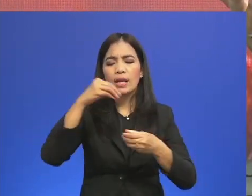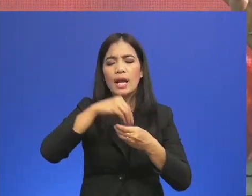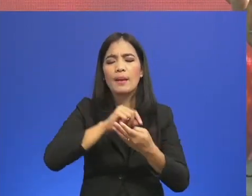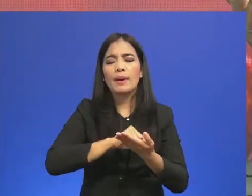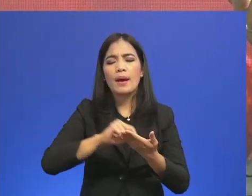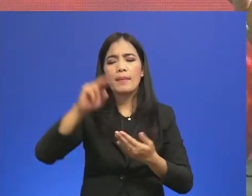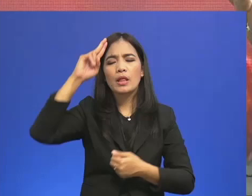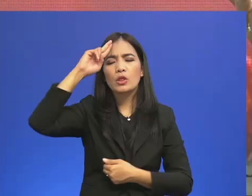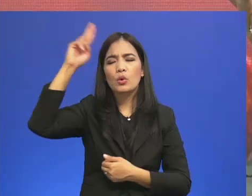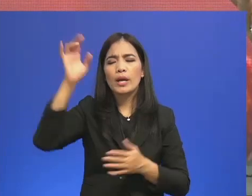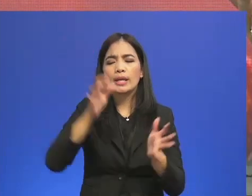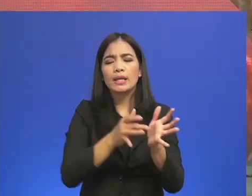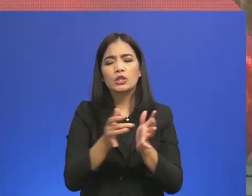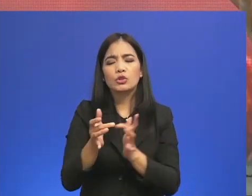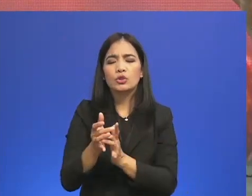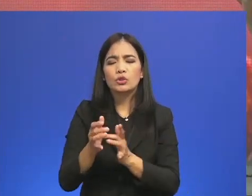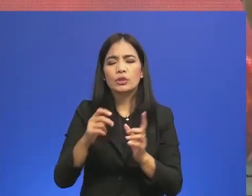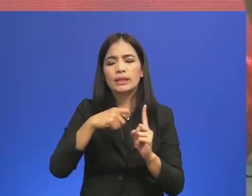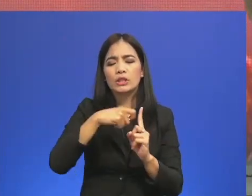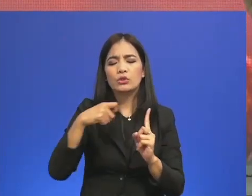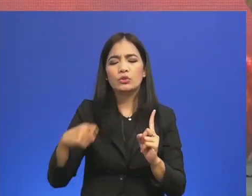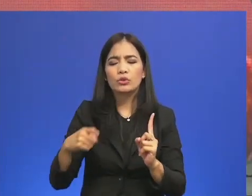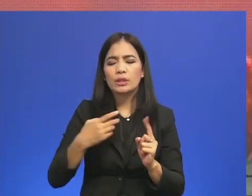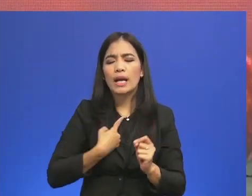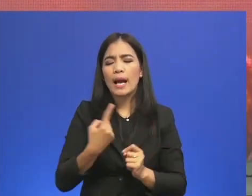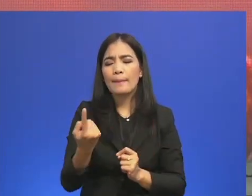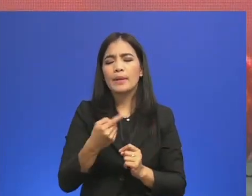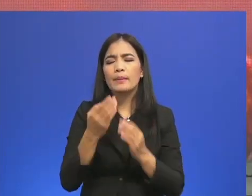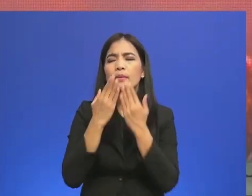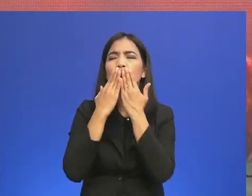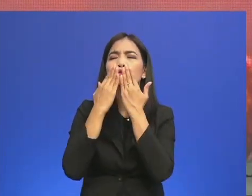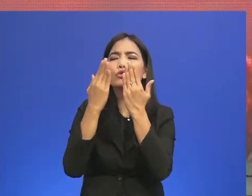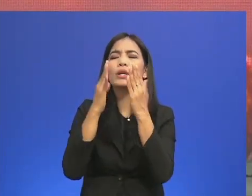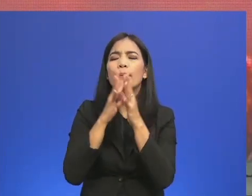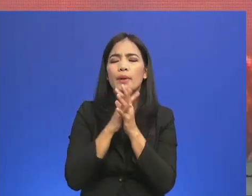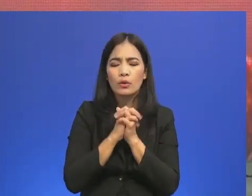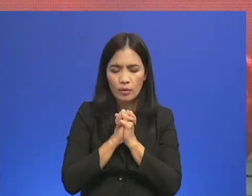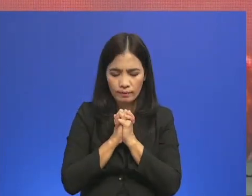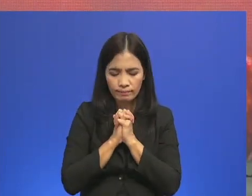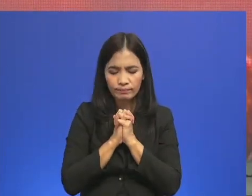nama Tuhan Yesus Kristus kami bersyukur, kami berdoa.